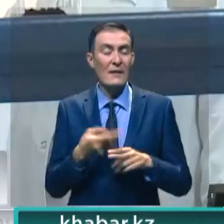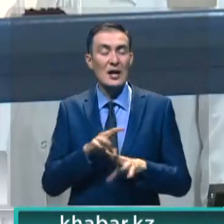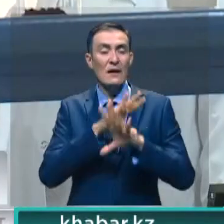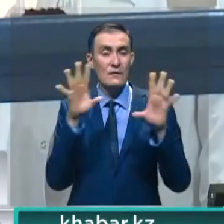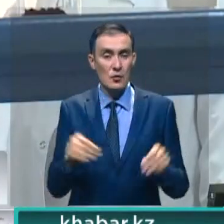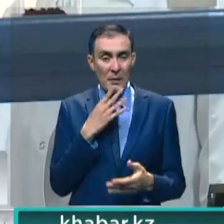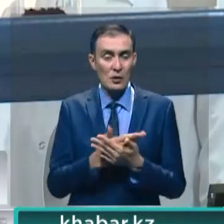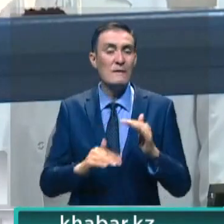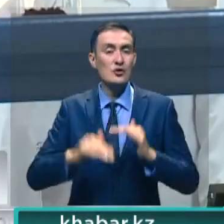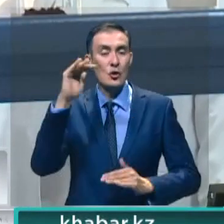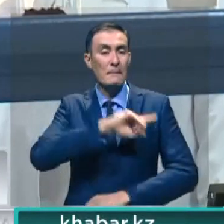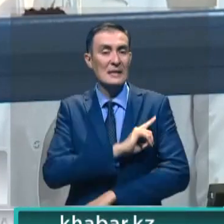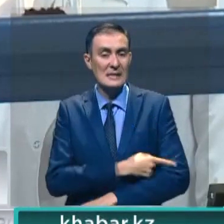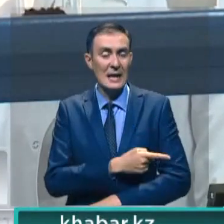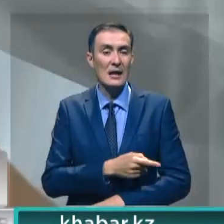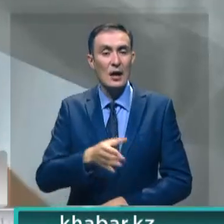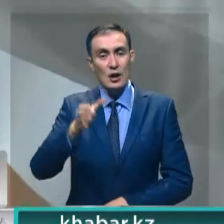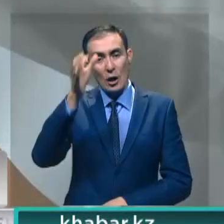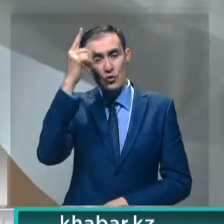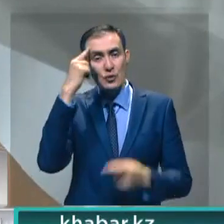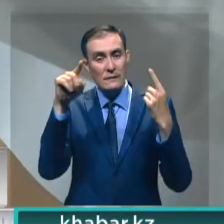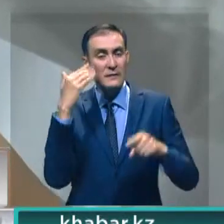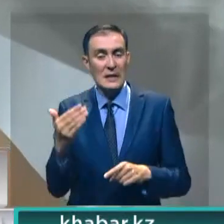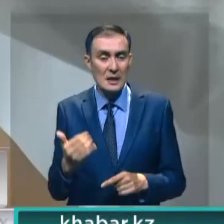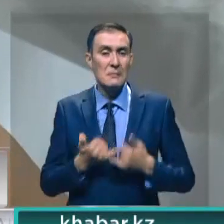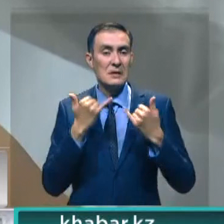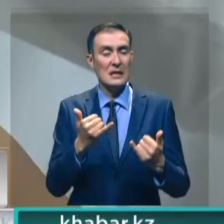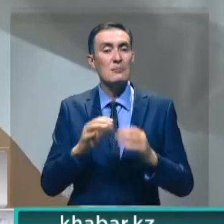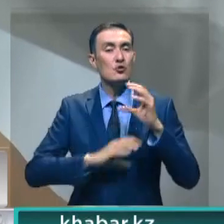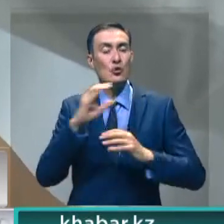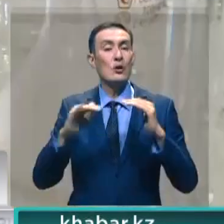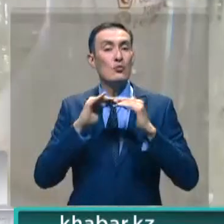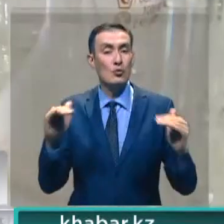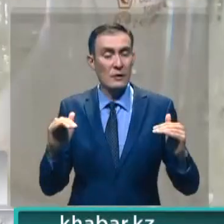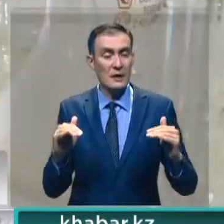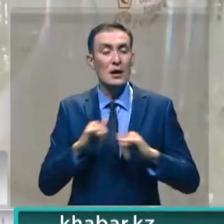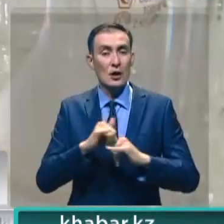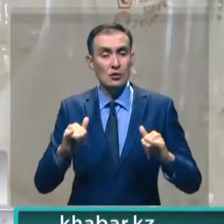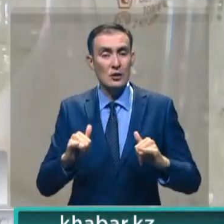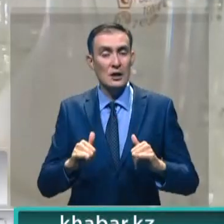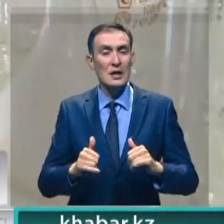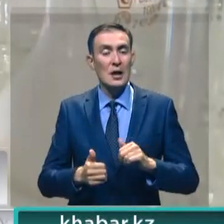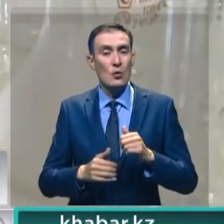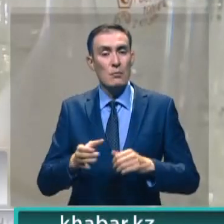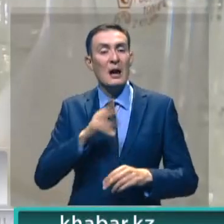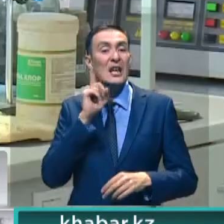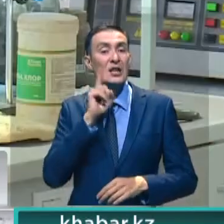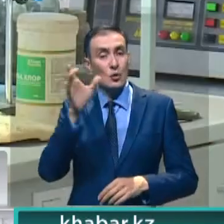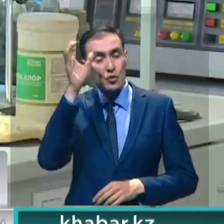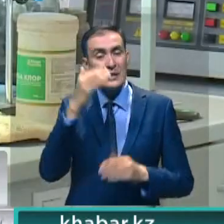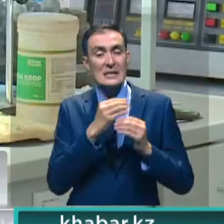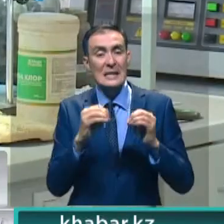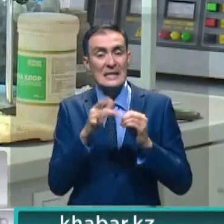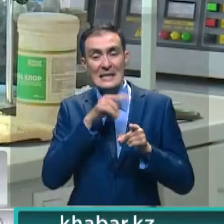это говорит о высоком потенциале местных новаторов и их признании на международной арене. Растет и достойная смена. За последние 10